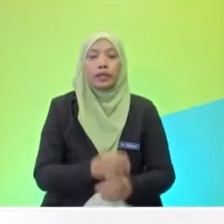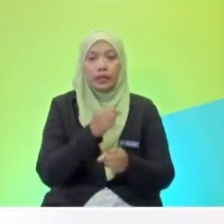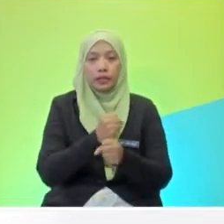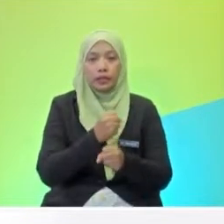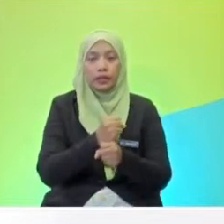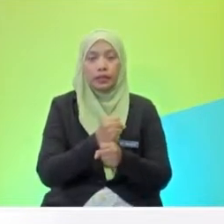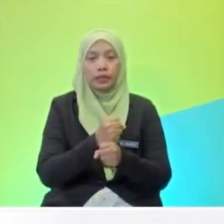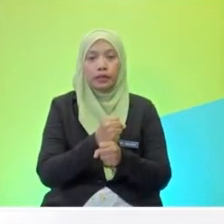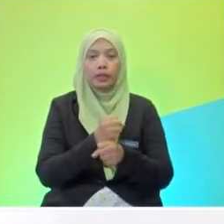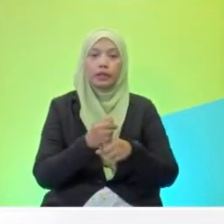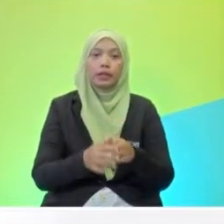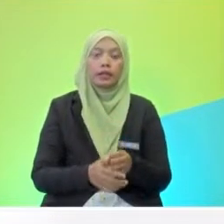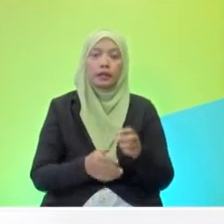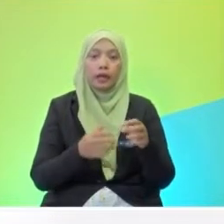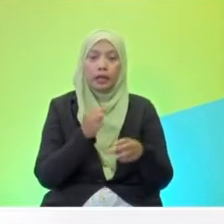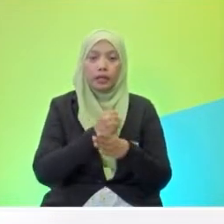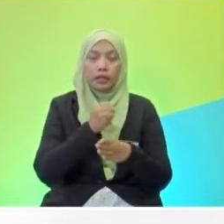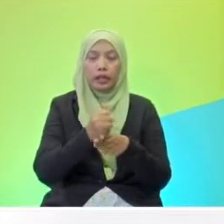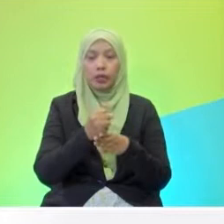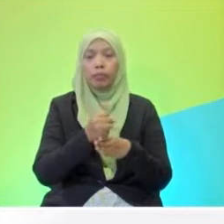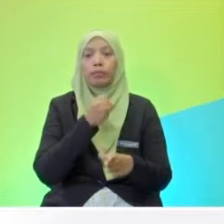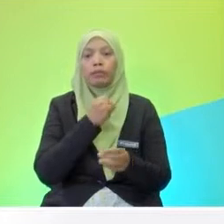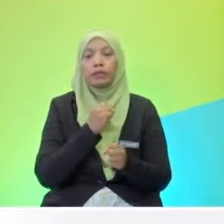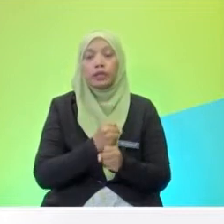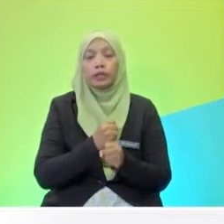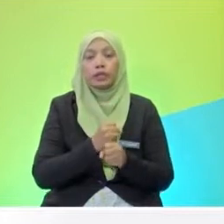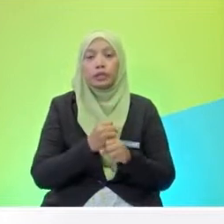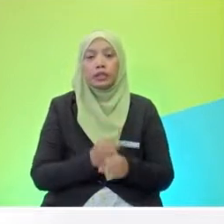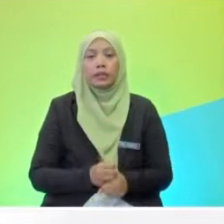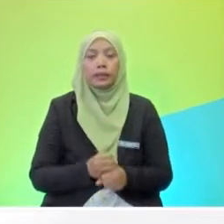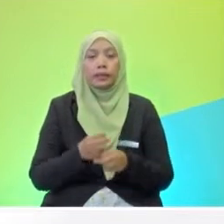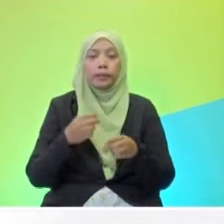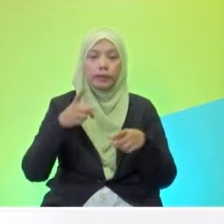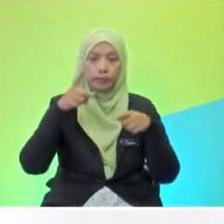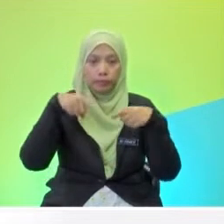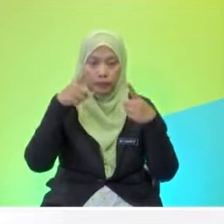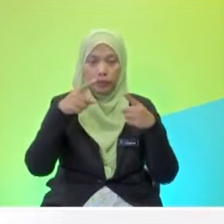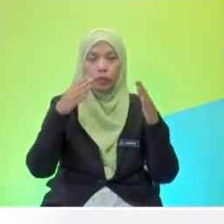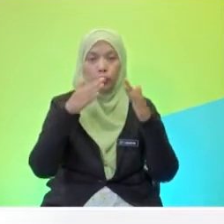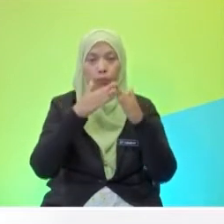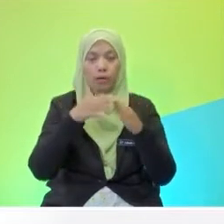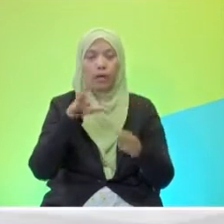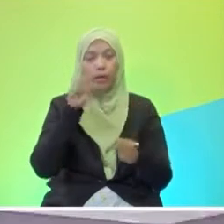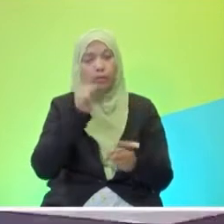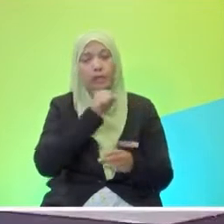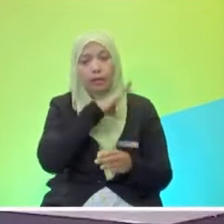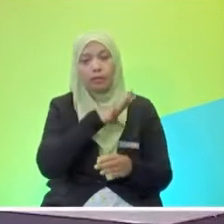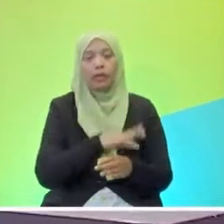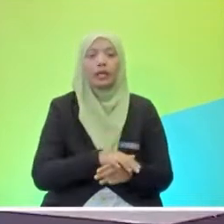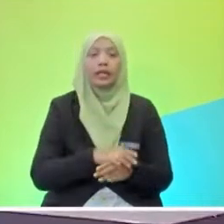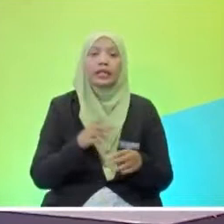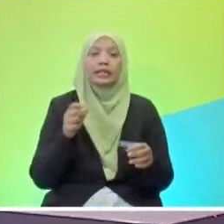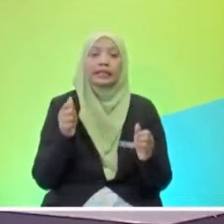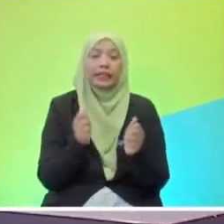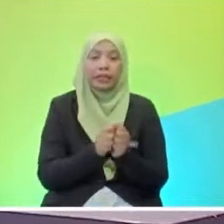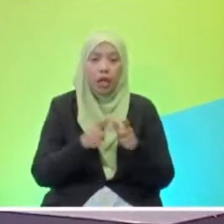kendaraan yang mengangkut lah oke kaidah ini biasanya di rumah kawasan persendian lah situ